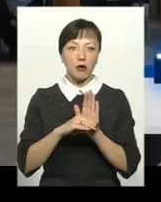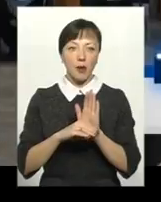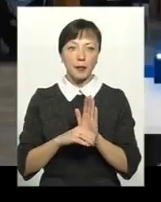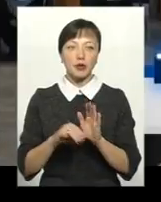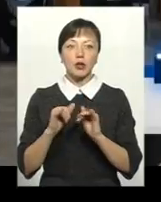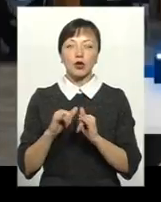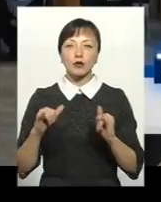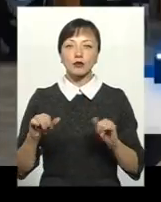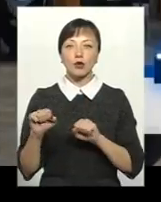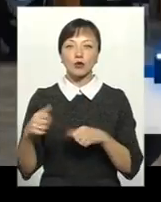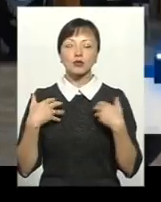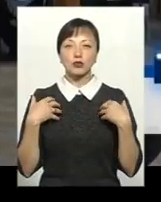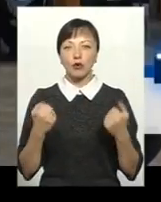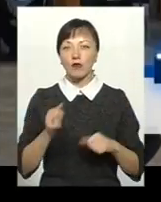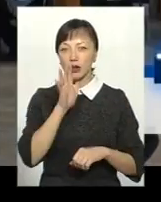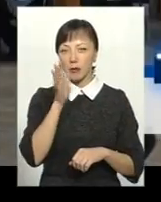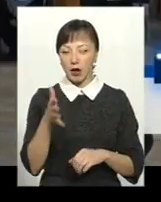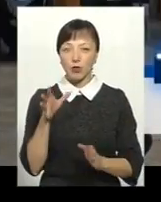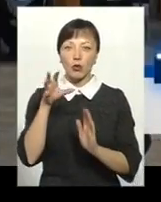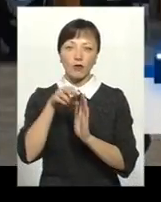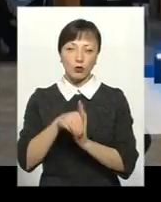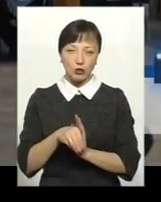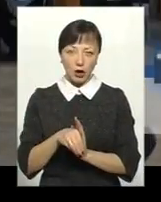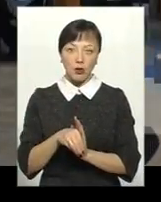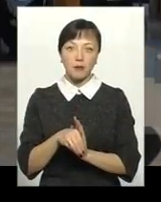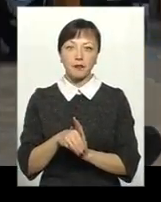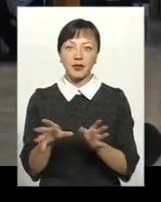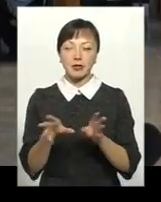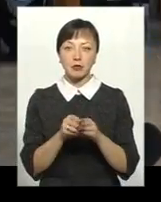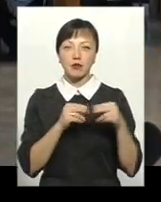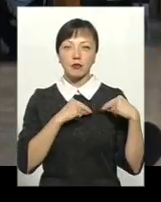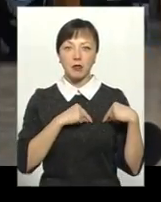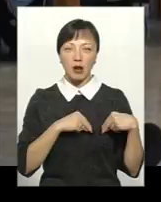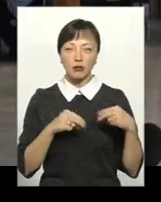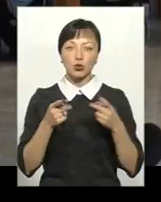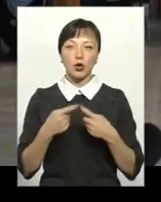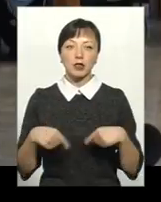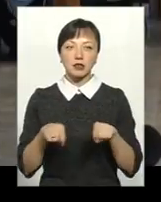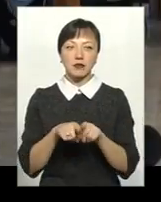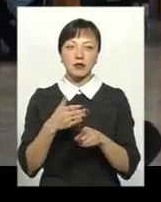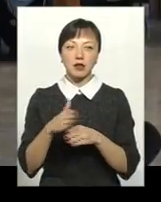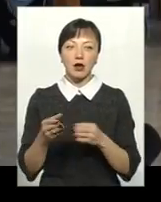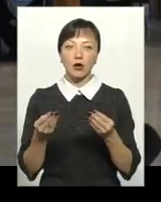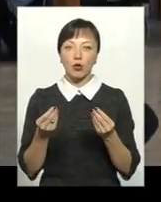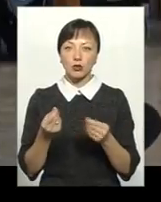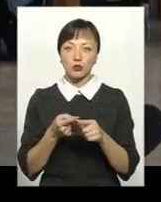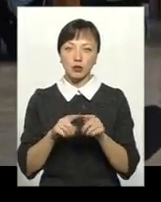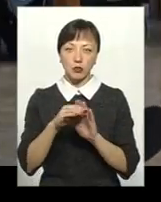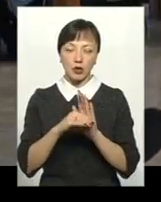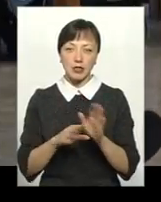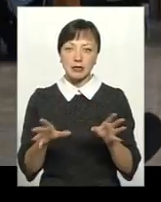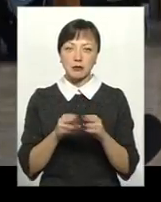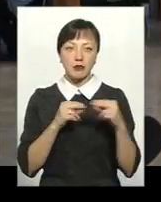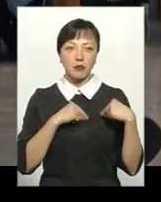розвиток охорони здоров'я на 5 років. Ми туди включаємо якраз співпрацю із її організацією, виділяємо кошти по цій програмі.